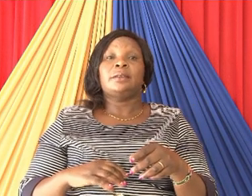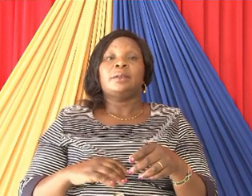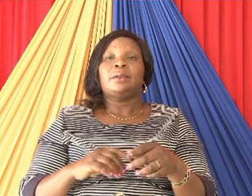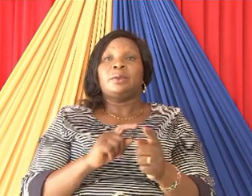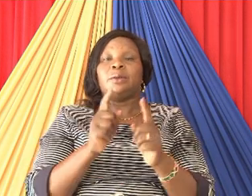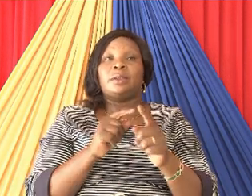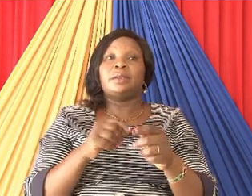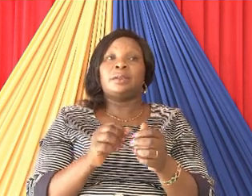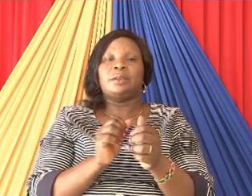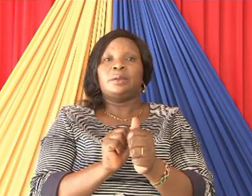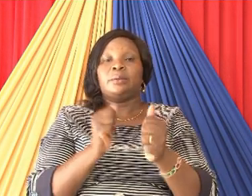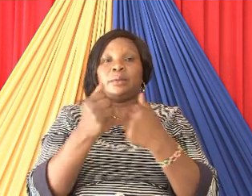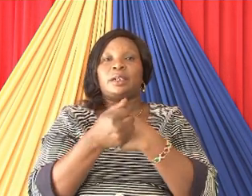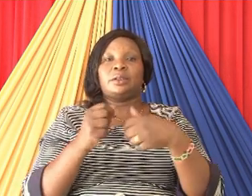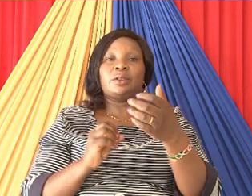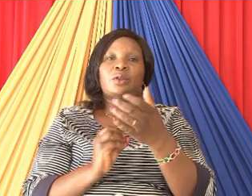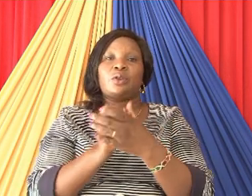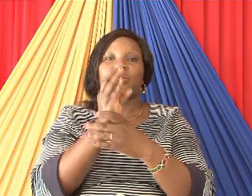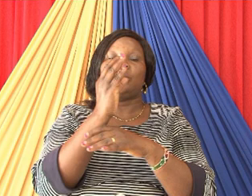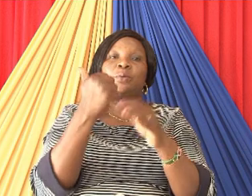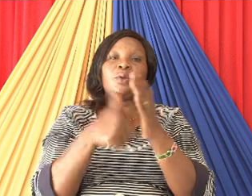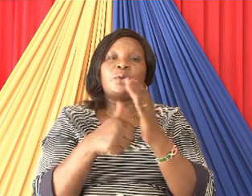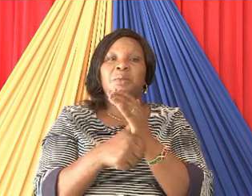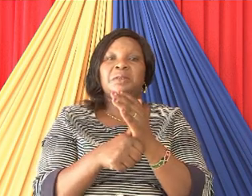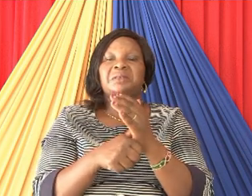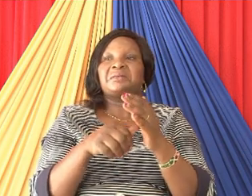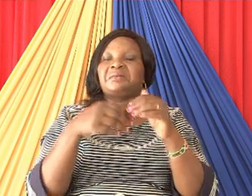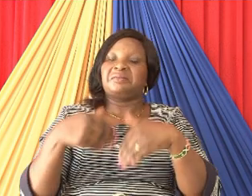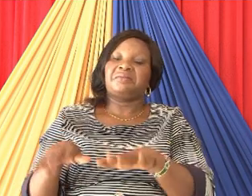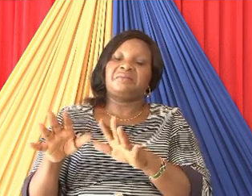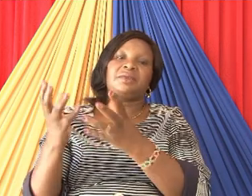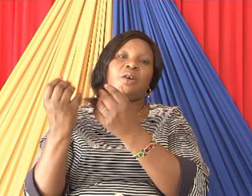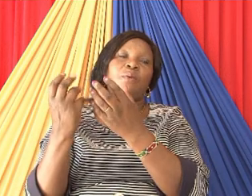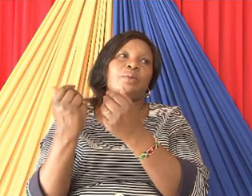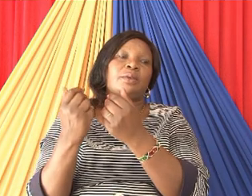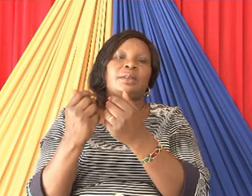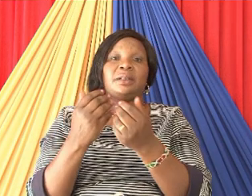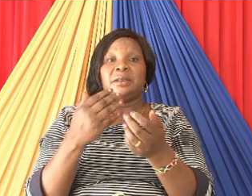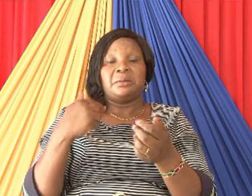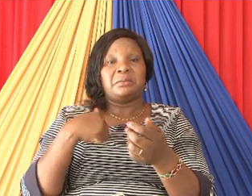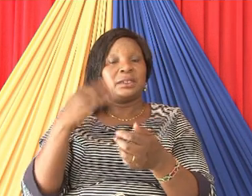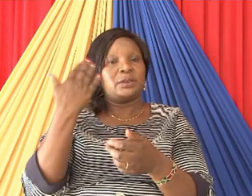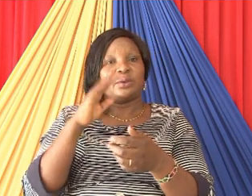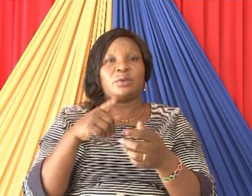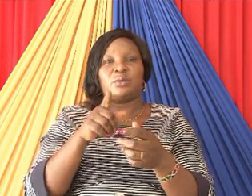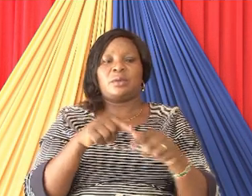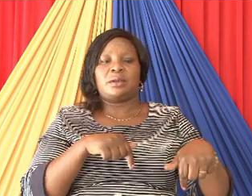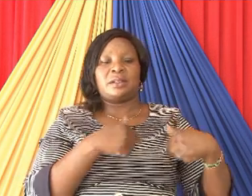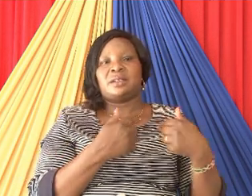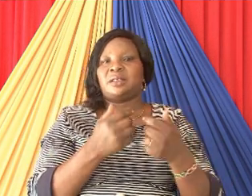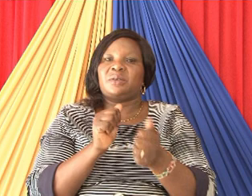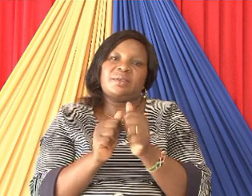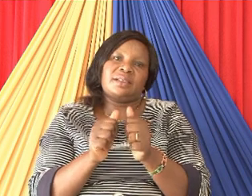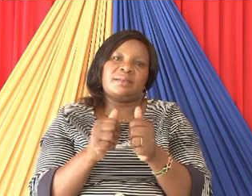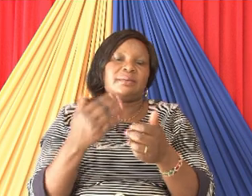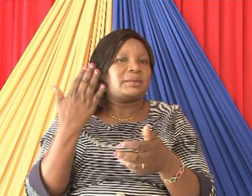give up. Watu ambao hawataki kupitia ugumu wa maisha. Sijui moyo wako ni wa aina gani. Watu ambao